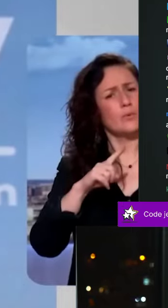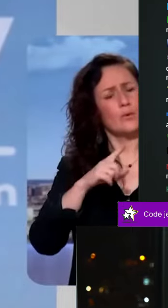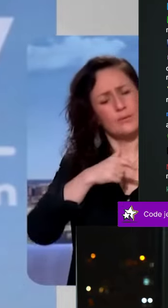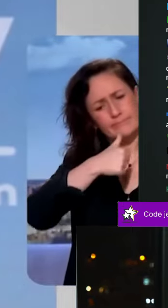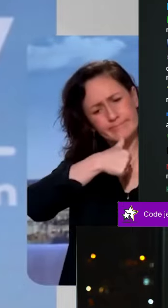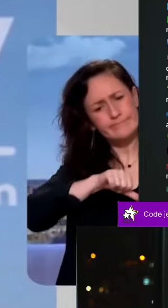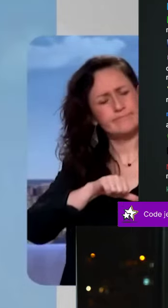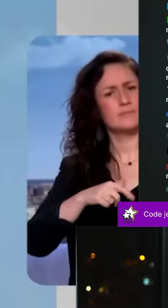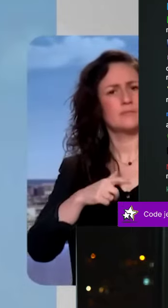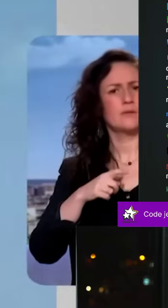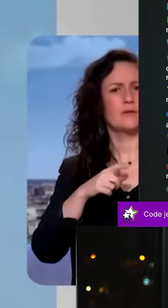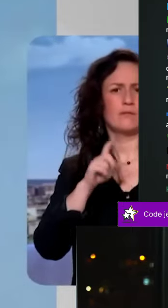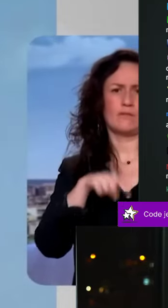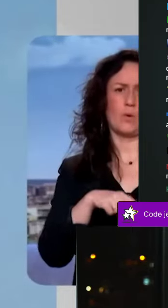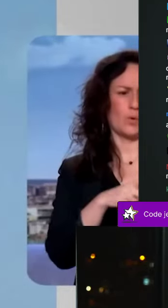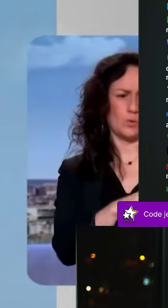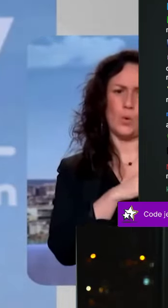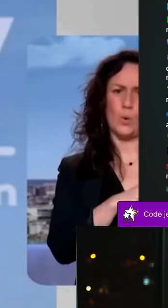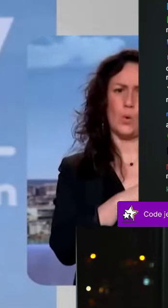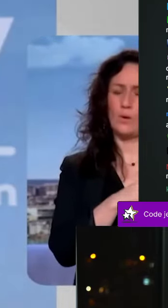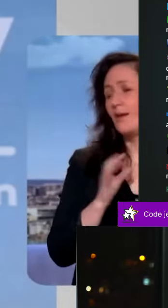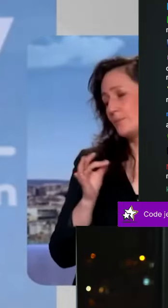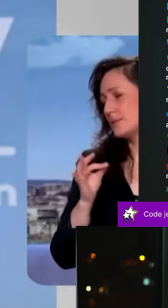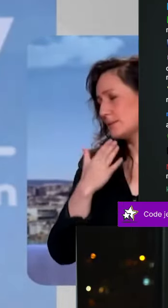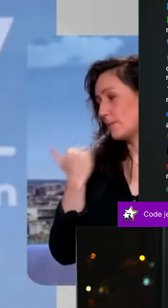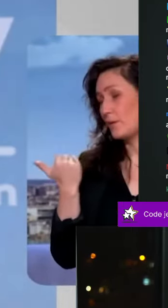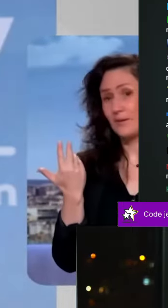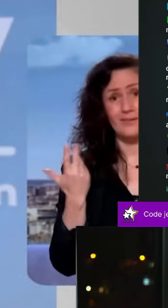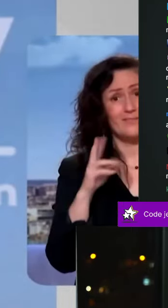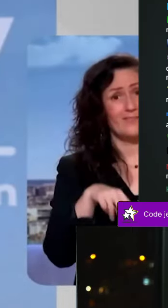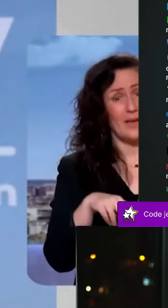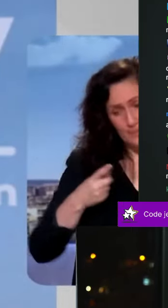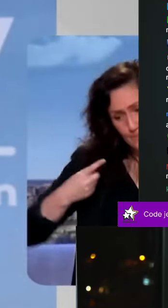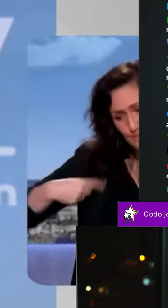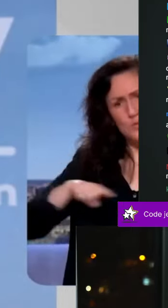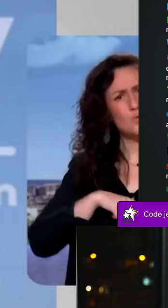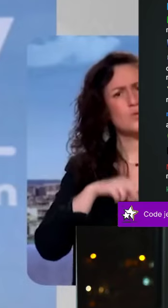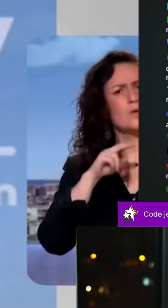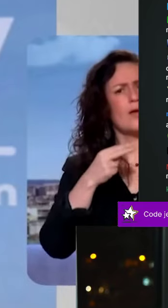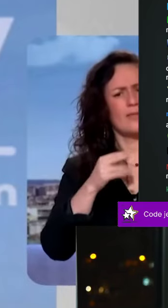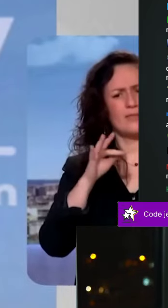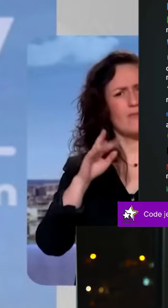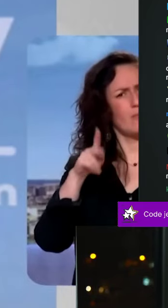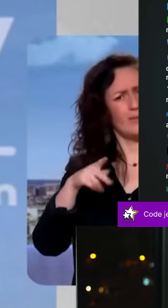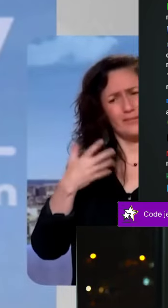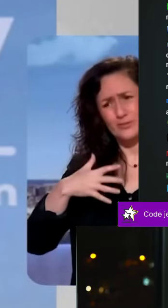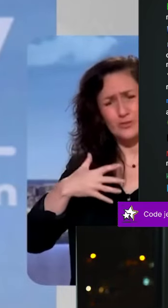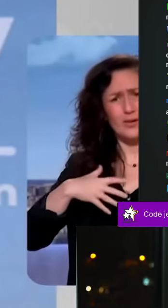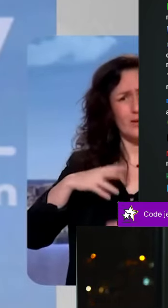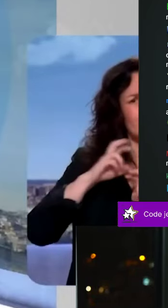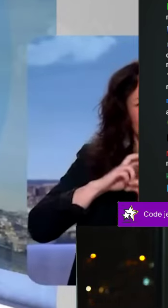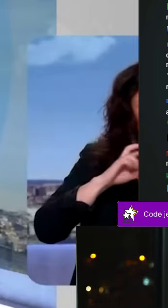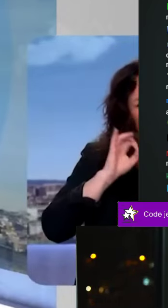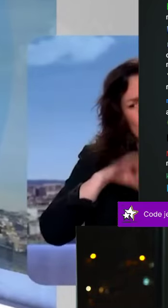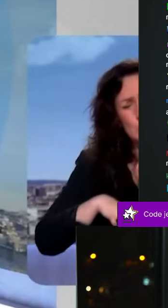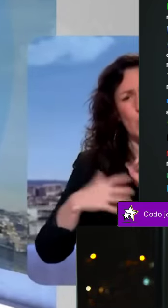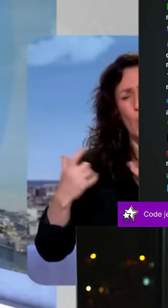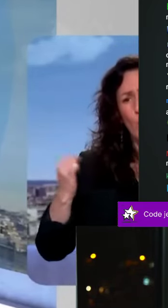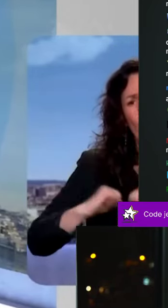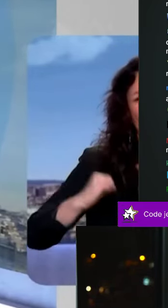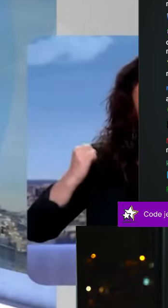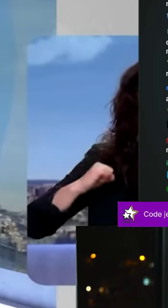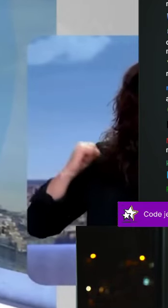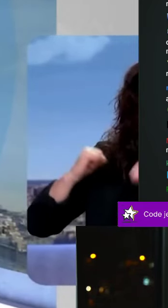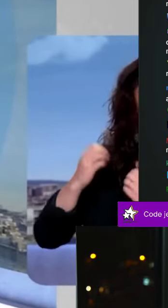Ie bon la vérité c'est que nous avons nous le nouveau front populaire chercher des compromis à l'Assemblée nationale monsieur Barnier a mis sur la